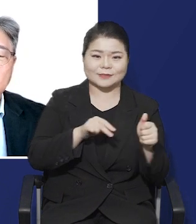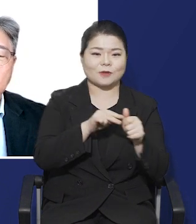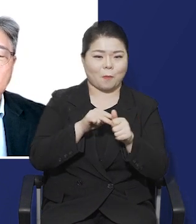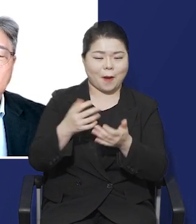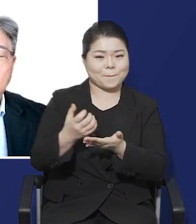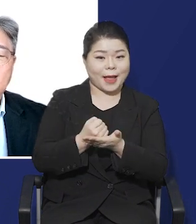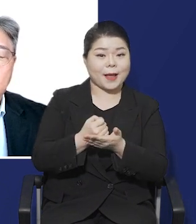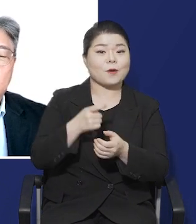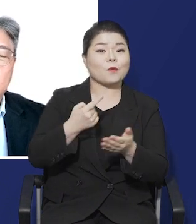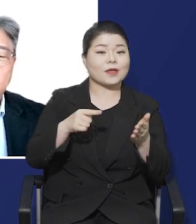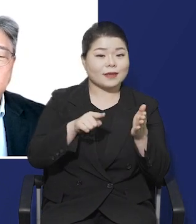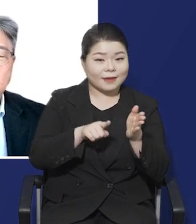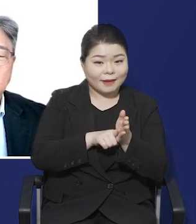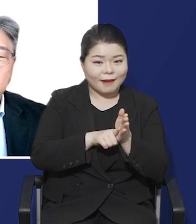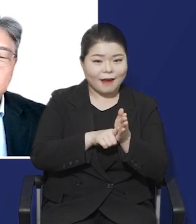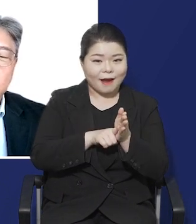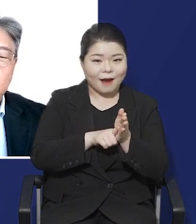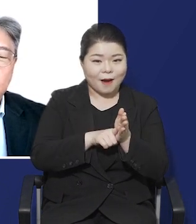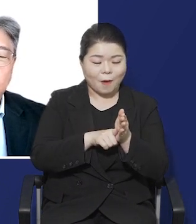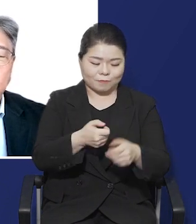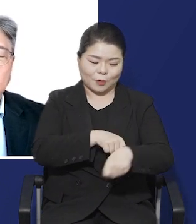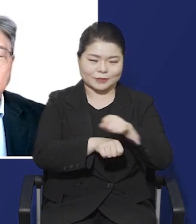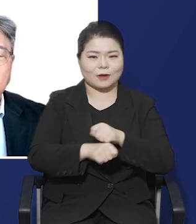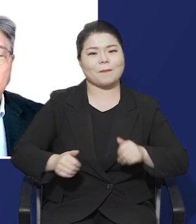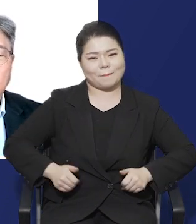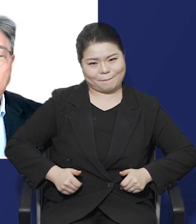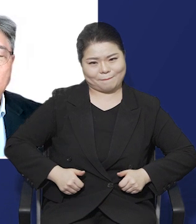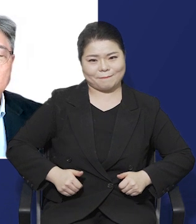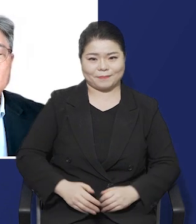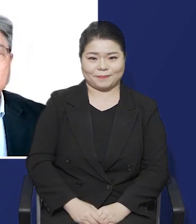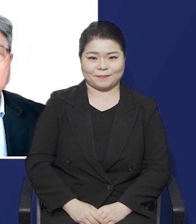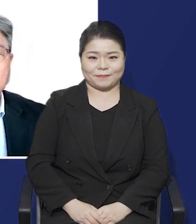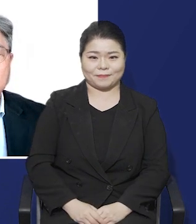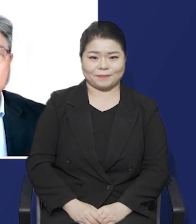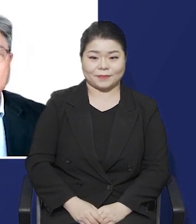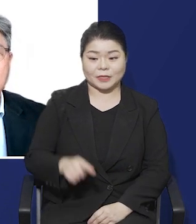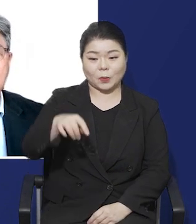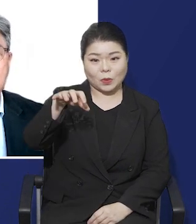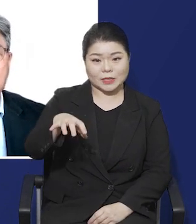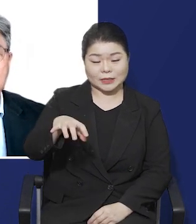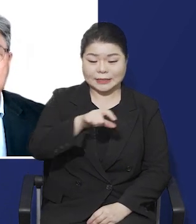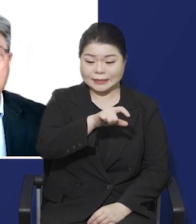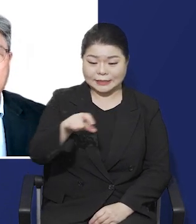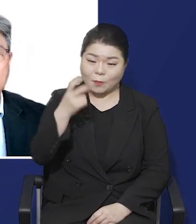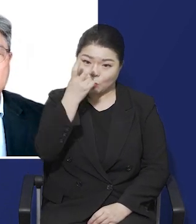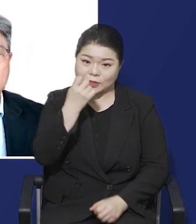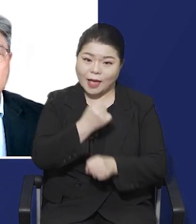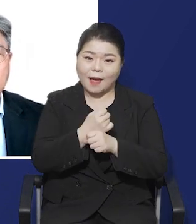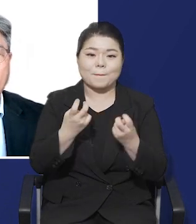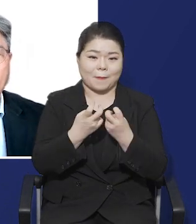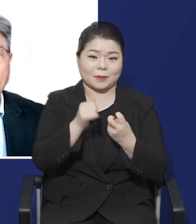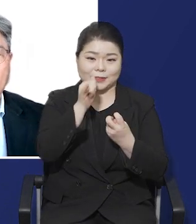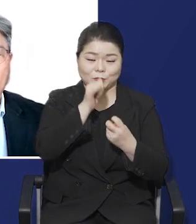얻기 위해서 더 구체적이고 적극적인 방법이 필요한데요. 바로 현지에서 직접 조사를 하는 방법이